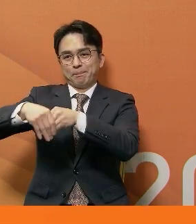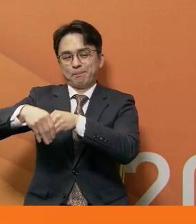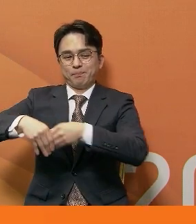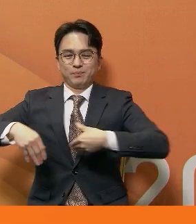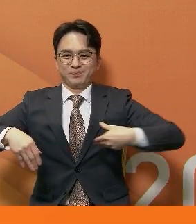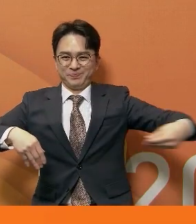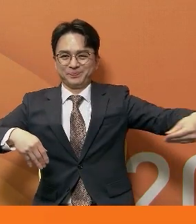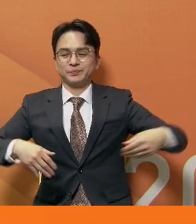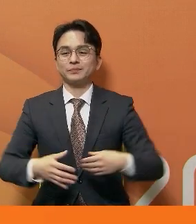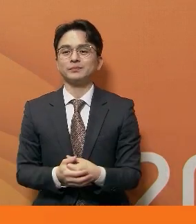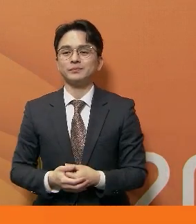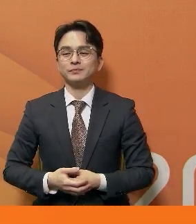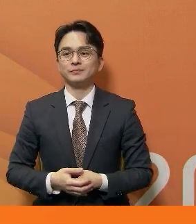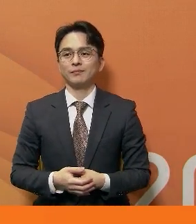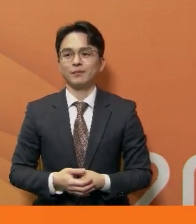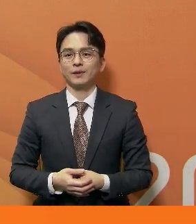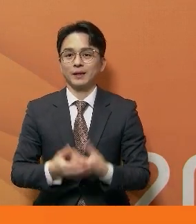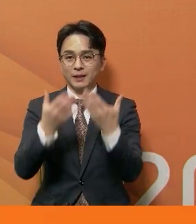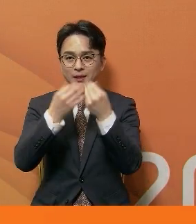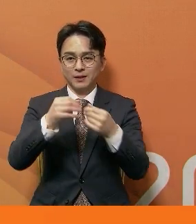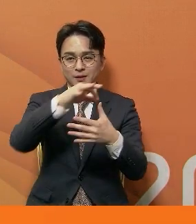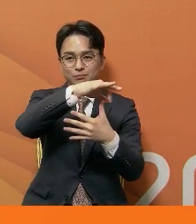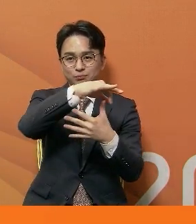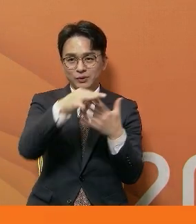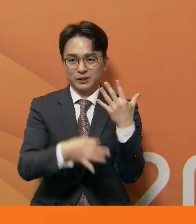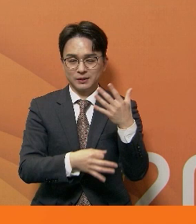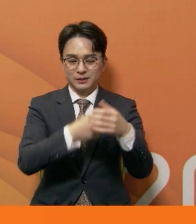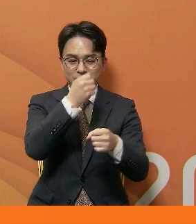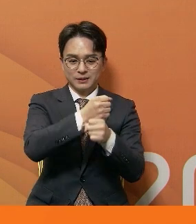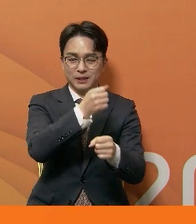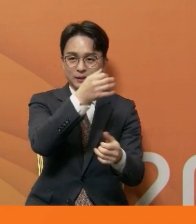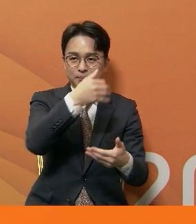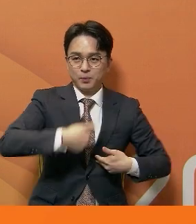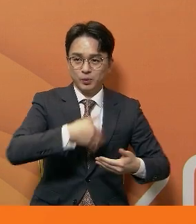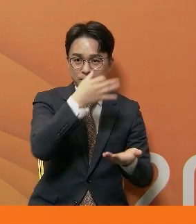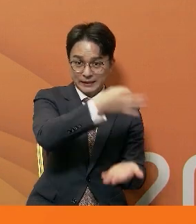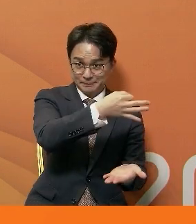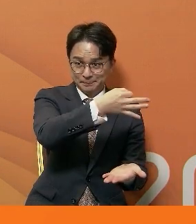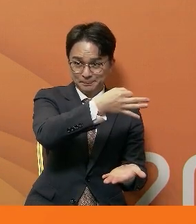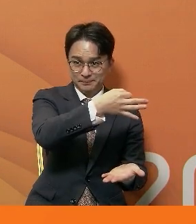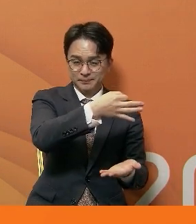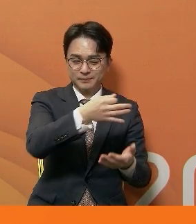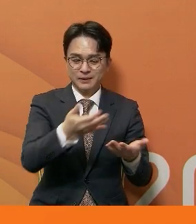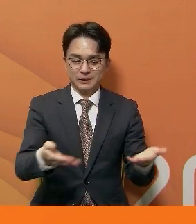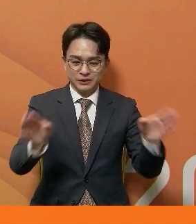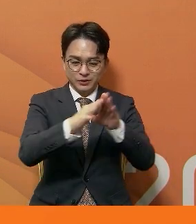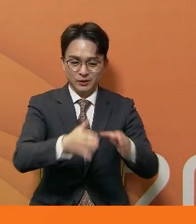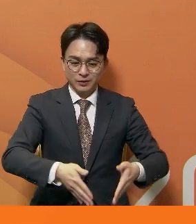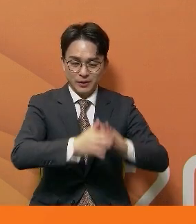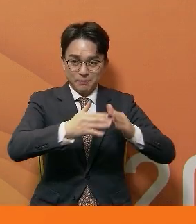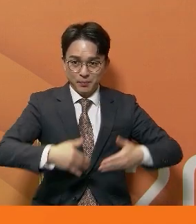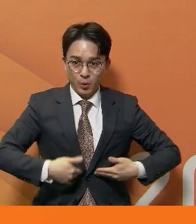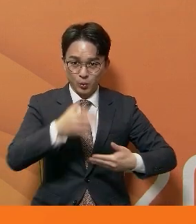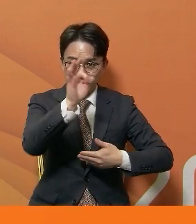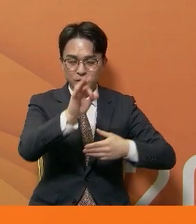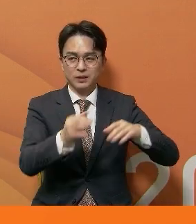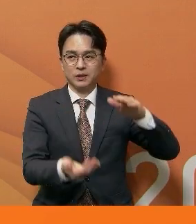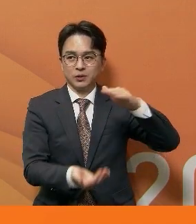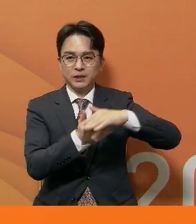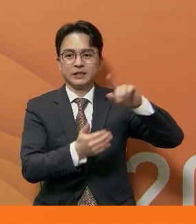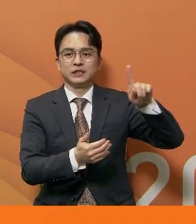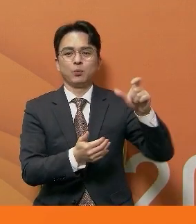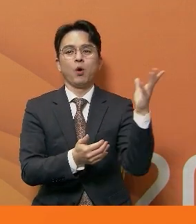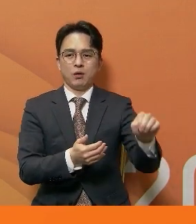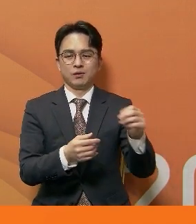프로젝트 제작 지원자금과 시설 구축 자금과 같은 경우에는 프로젝트별로 15억원을 사용하실 수가 있고요 그리고